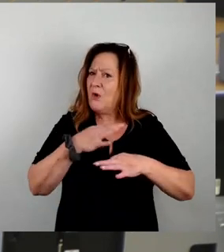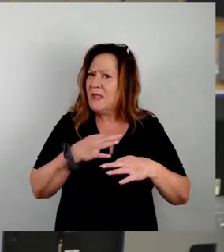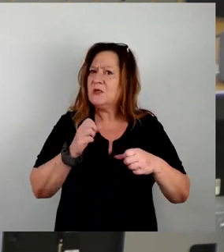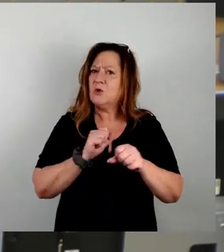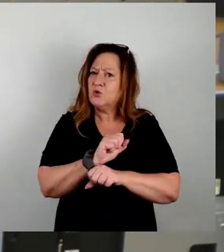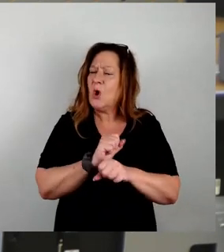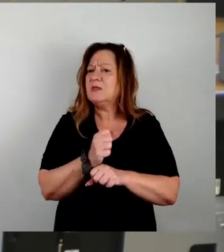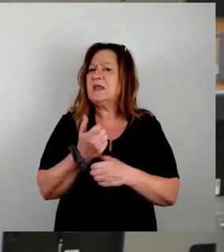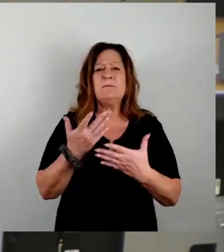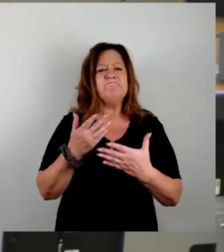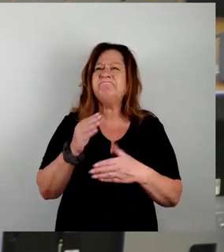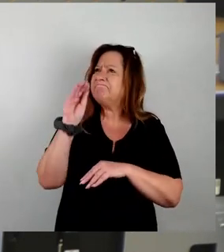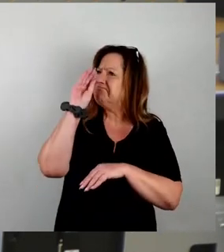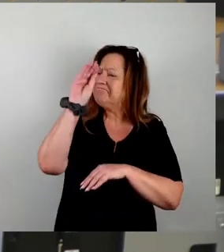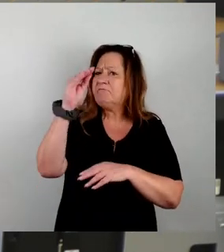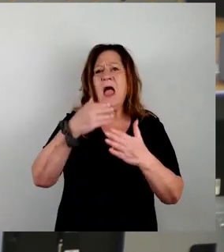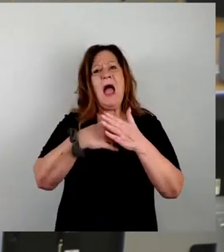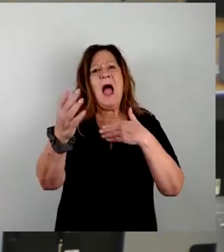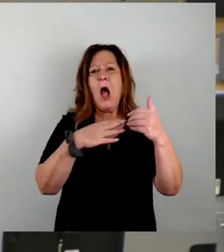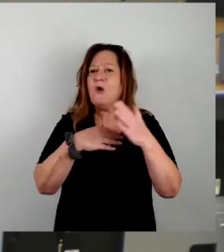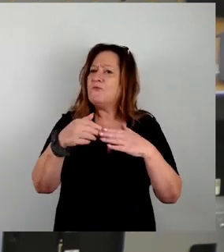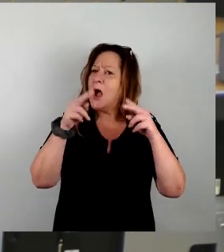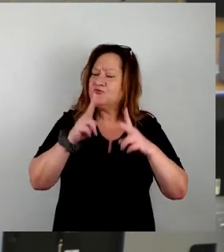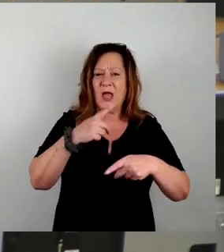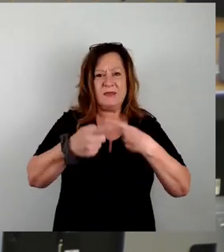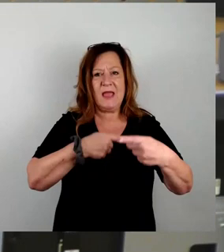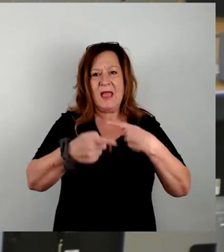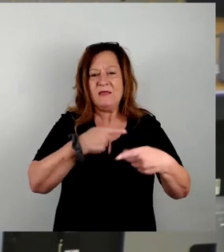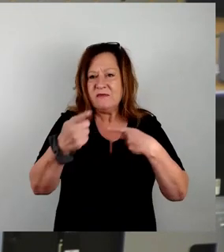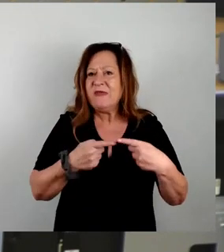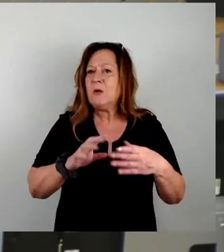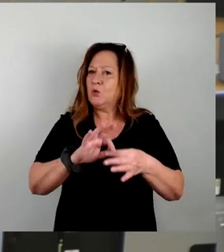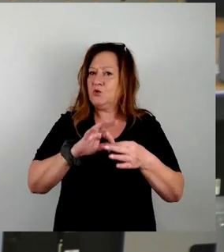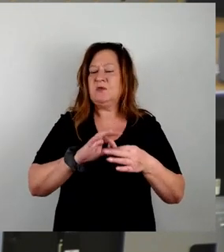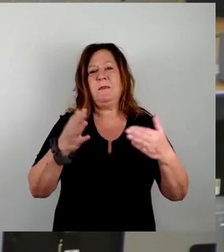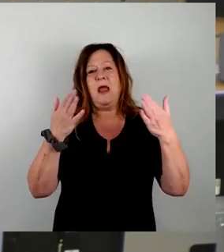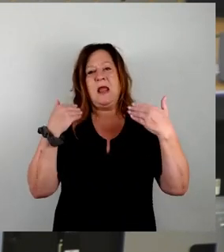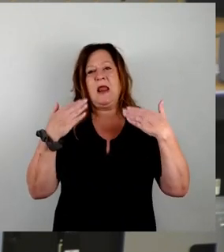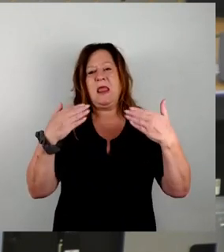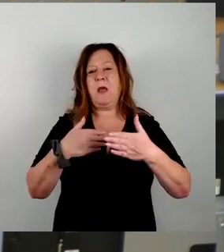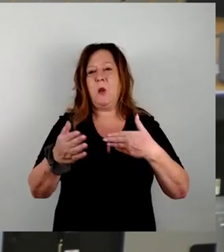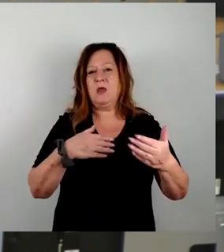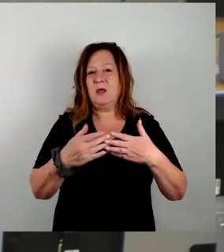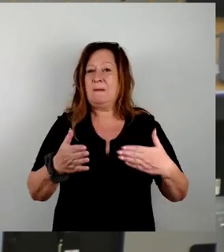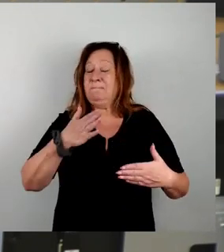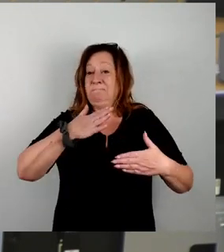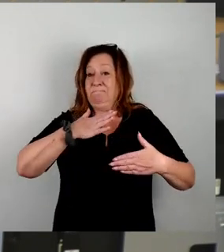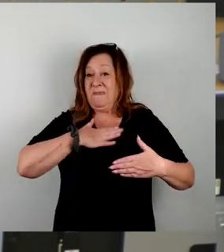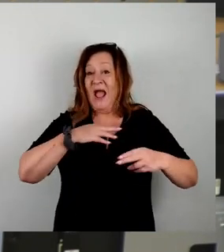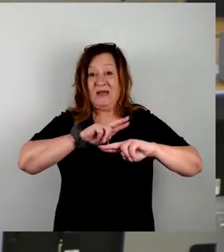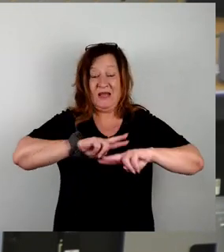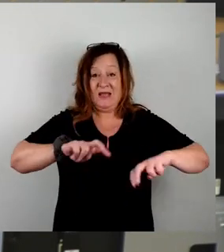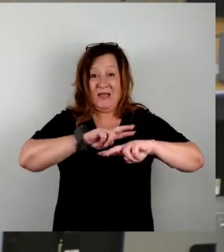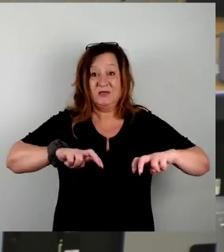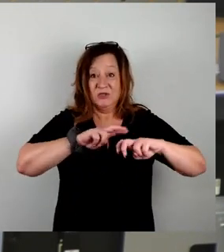zukunftsweisender Baustein für eine nachhaltige Stadtentwicklung hin zur Klimaneutralität. Meine eigene Recherche ergab, dass es seit Bekanntgabe